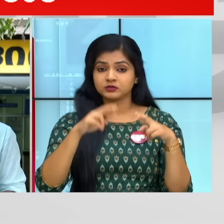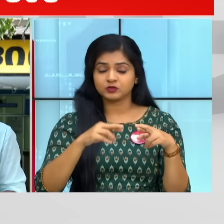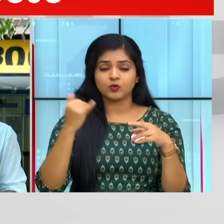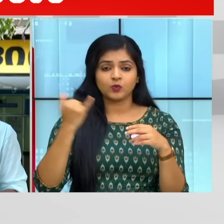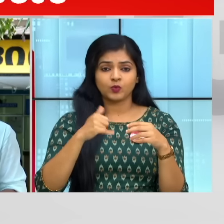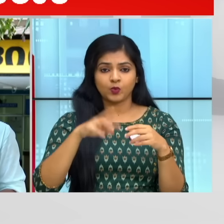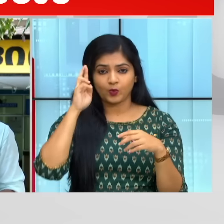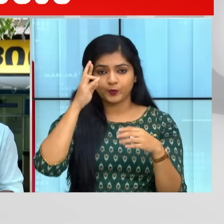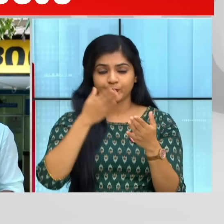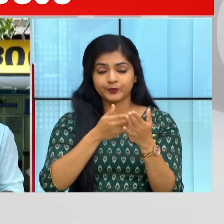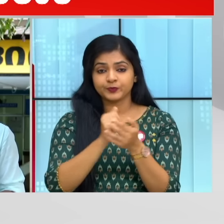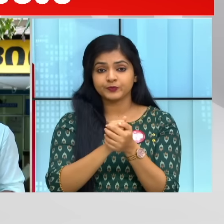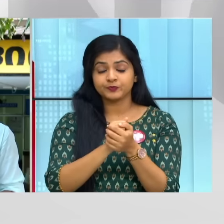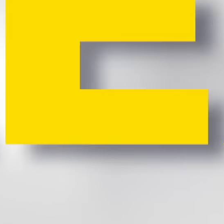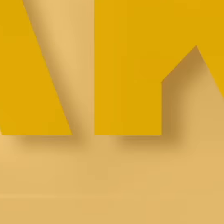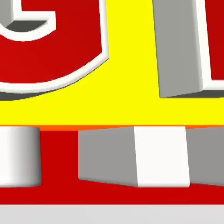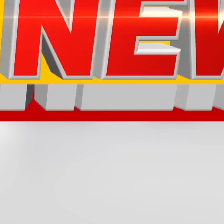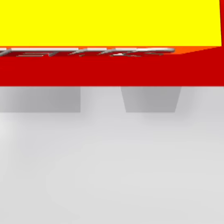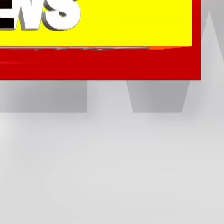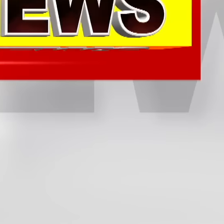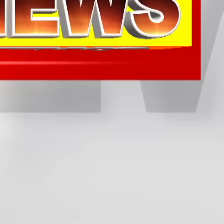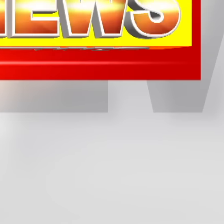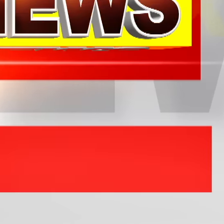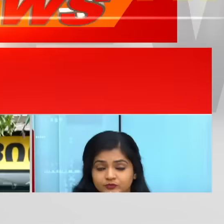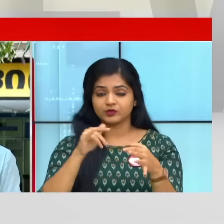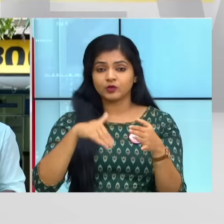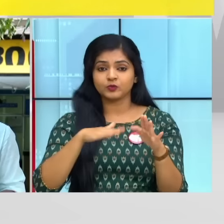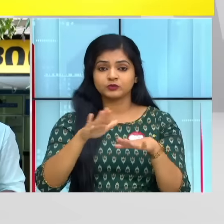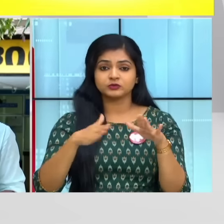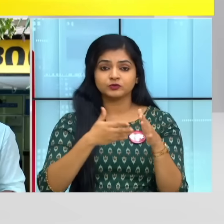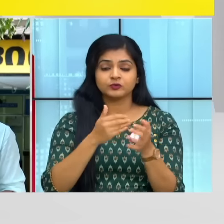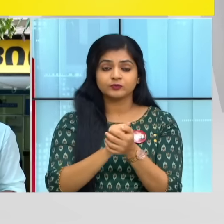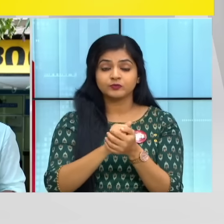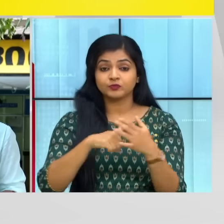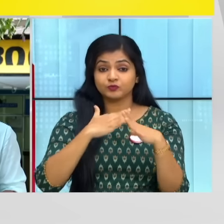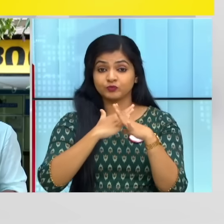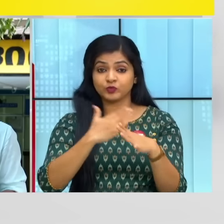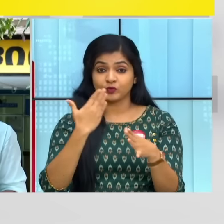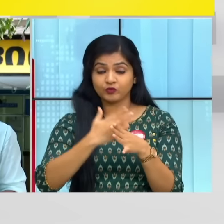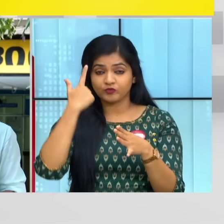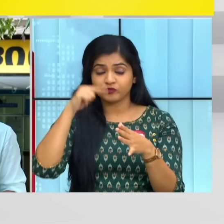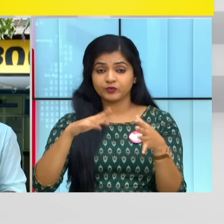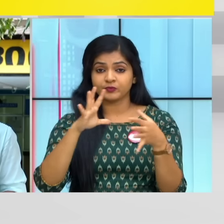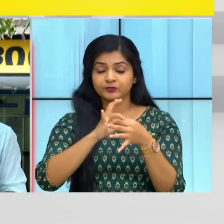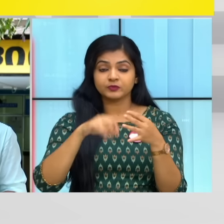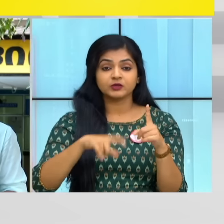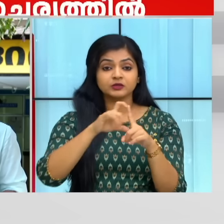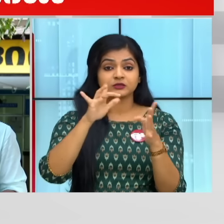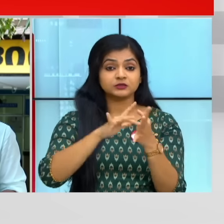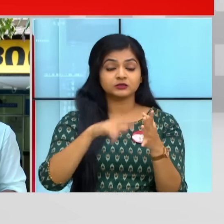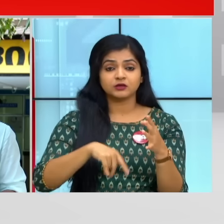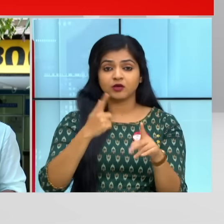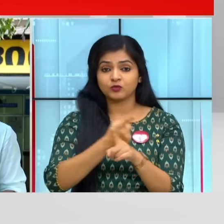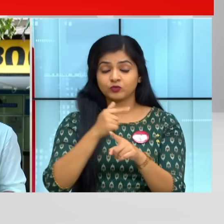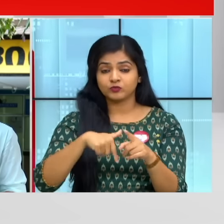പ്രതീക്ഷിക്കുന്നത്. ഇതാണ് നിലവിലെ കോഴിക്കോട് ജില്ലയുമായി ബന്ധപ്പെട്ട നിലവിലെ സാഹചര്യം. അതോടൊപ്പം തന്നെ പ്രതിരോധ പ്രവർത്തനങ്ങളുമായി ബന്ധപ്പെട്ട് ജില്ലാ ഭരണകൂടം മുന്നോട്ട്